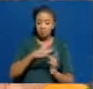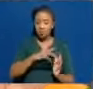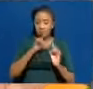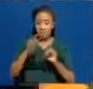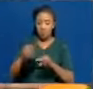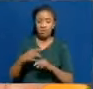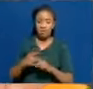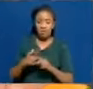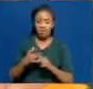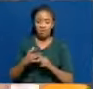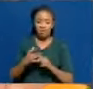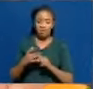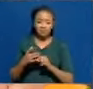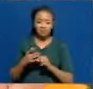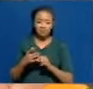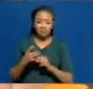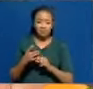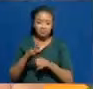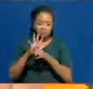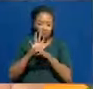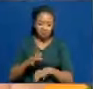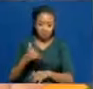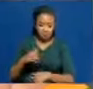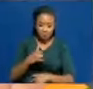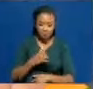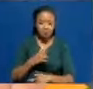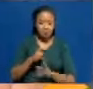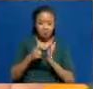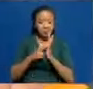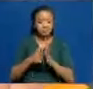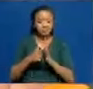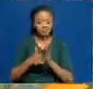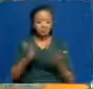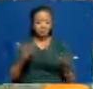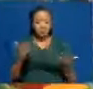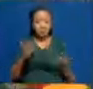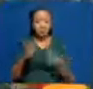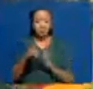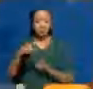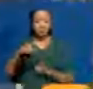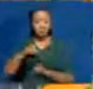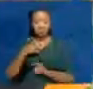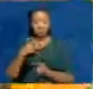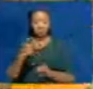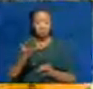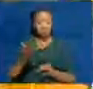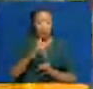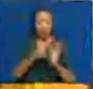Lakini pia tumeonyesha hapa sio jokes.